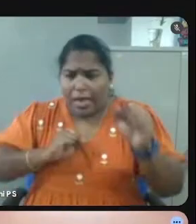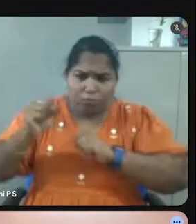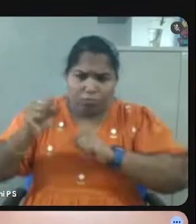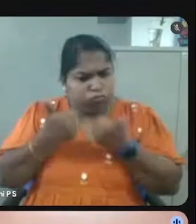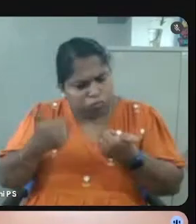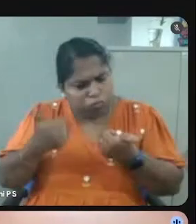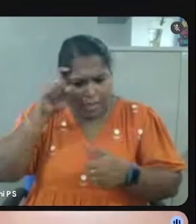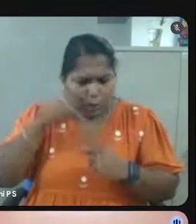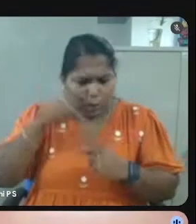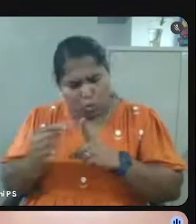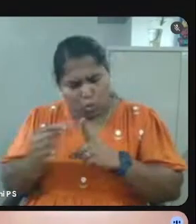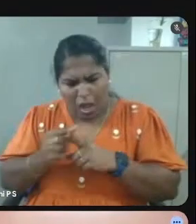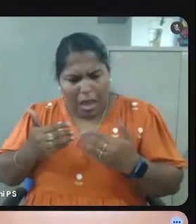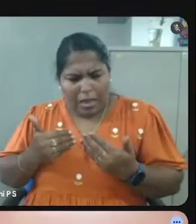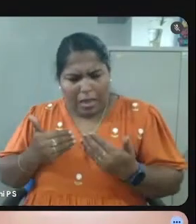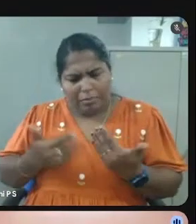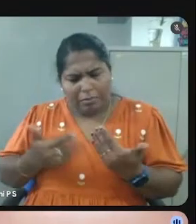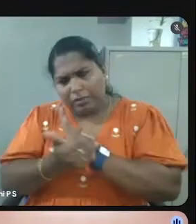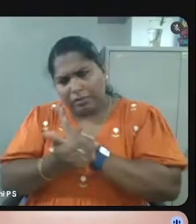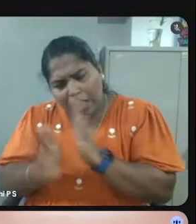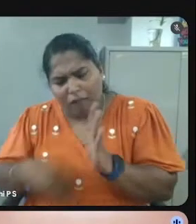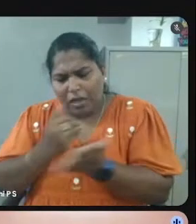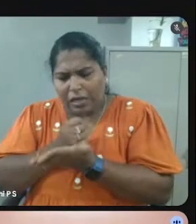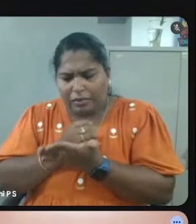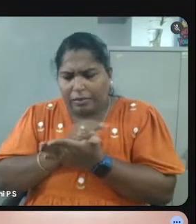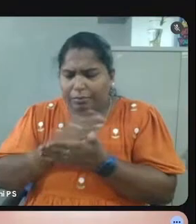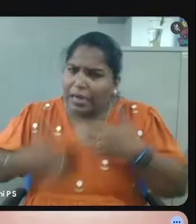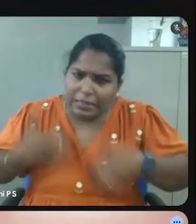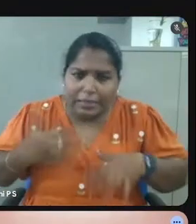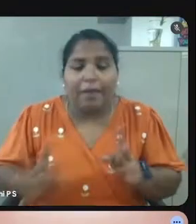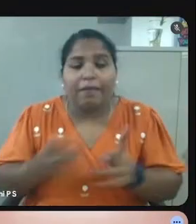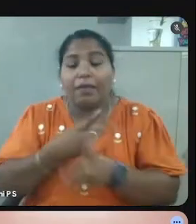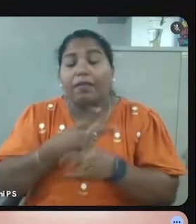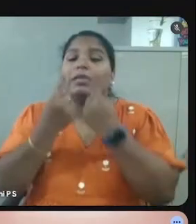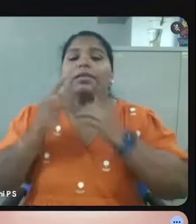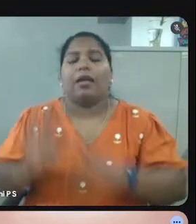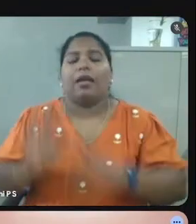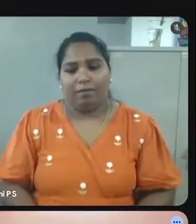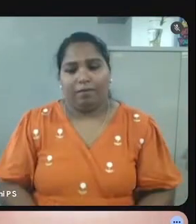ചോദ്യം. പിന്നെ സെക്ഷുവൽ ഇൻട്രസ്റ്റ്, സെക്ഷുവൽ റെസ്പോൺസ്.